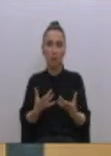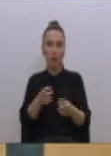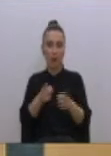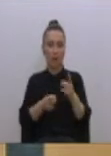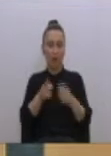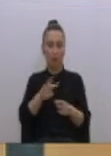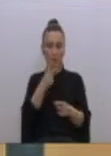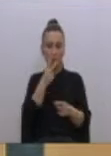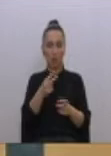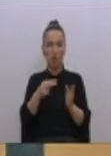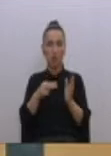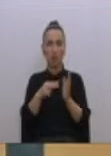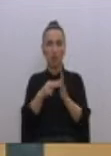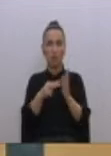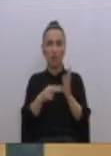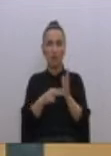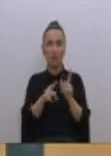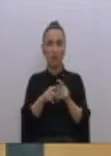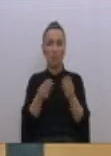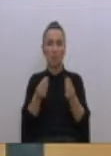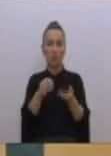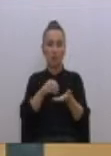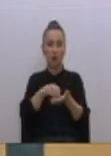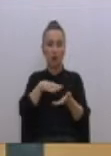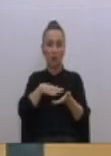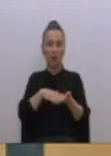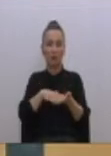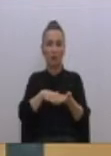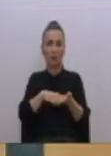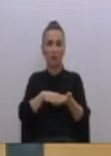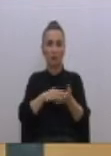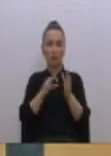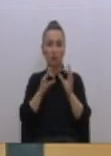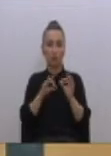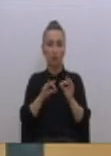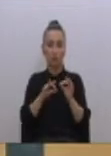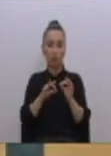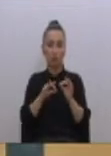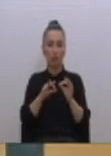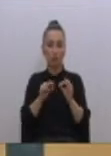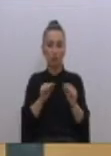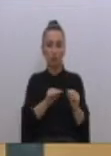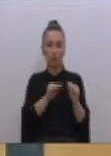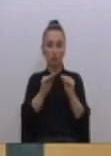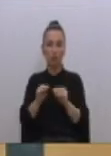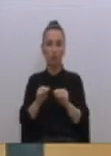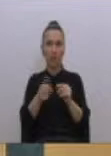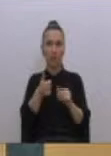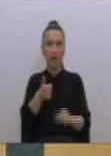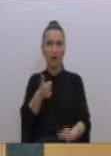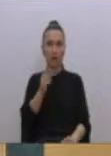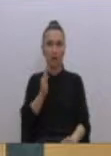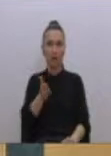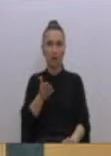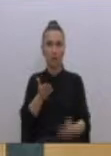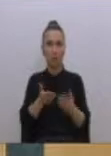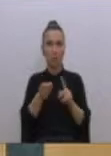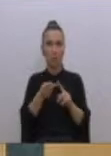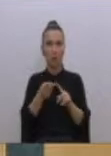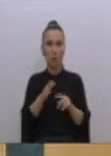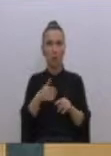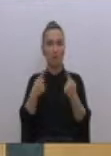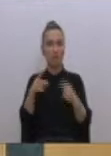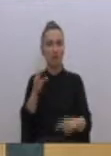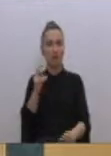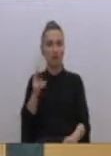რეალისტური შეფასება და ფინანსურ აღრიცხვაში ამისი სწორი ასახვა კარგი იქნებოდა, თუმცა მეორე მხრივ ეს